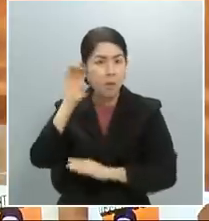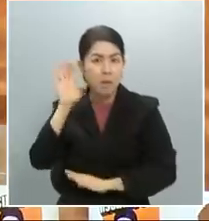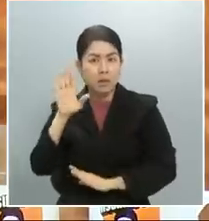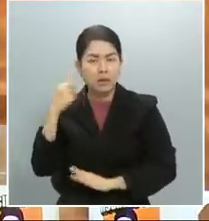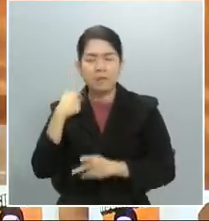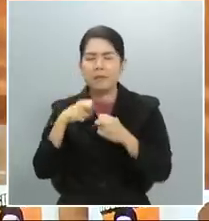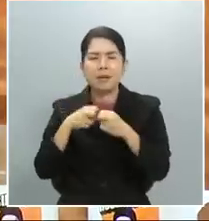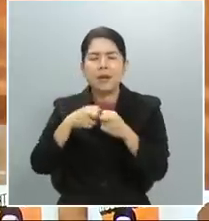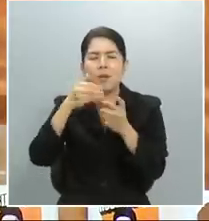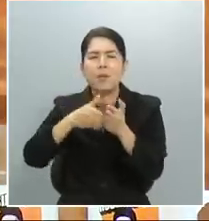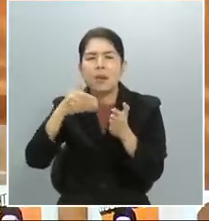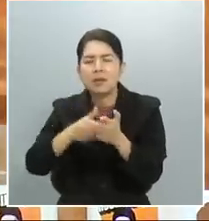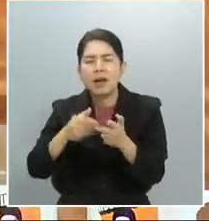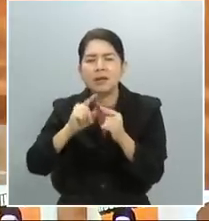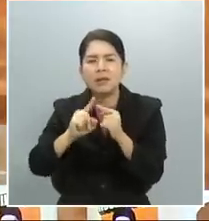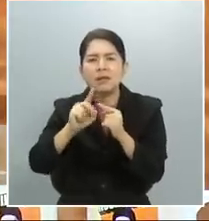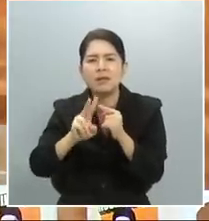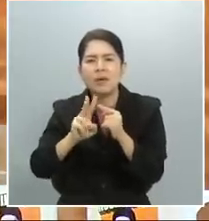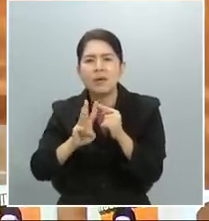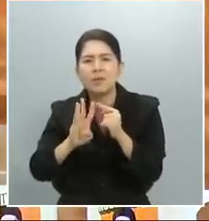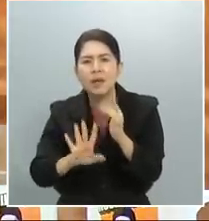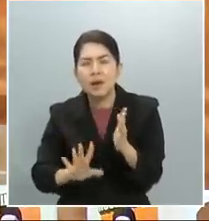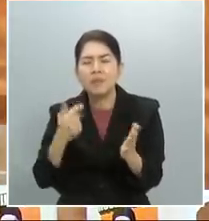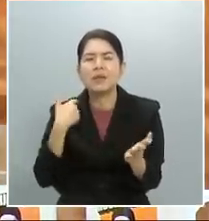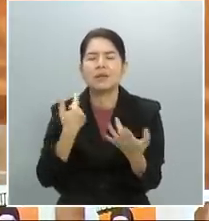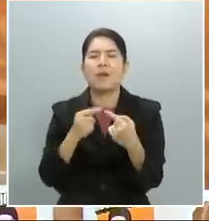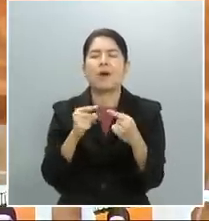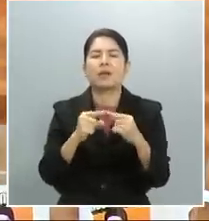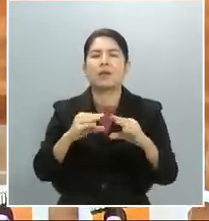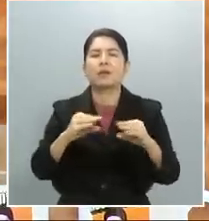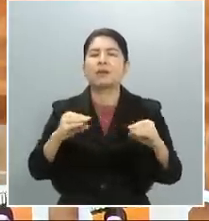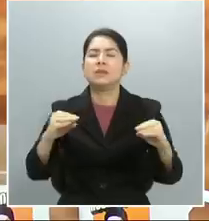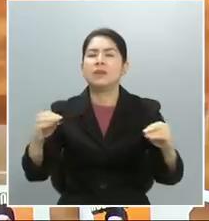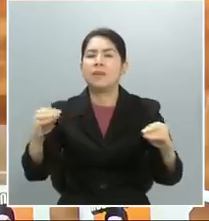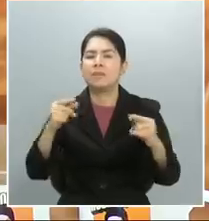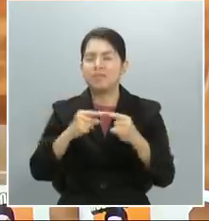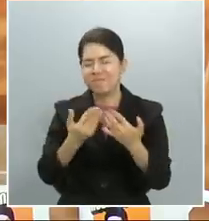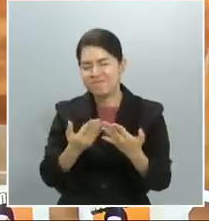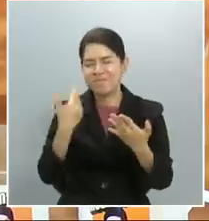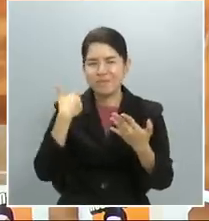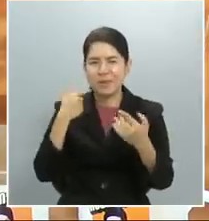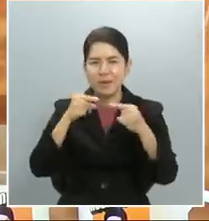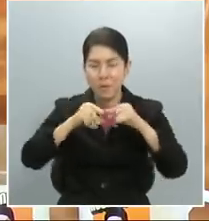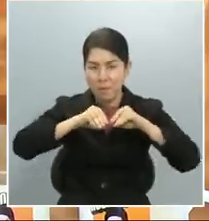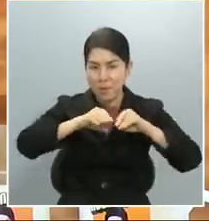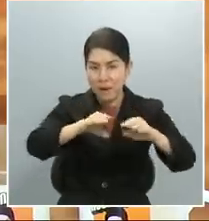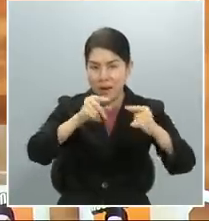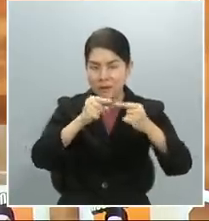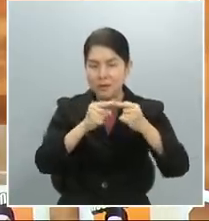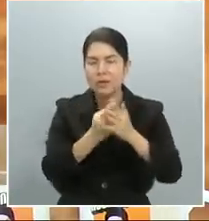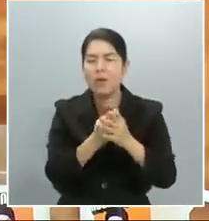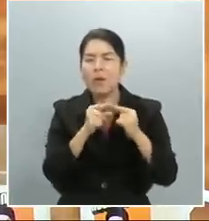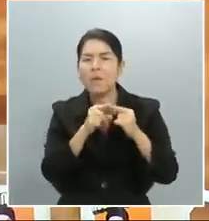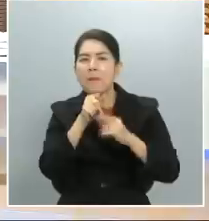5เมื่อวานนี้เจ้าตัวหลังจากที่จะไปวันสองวันโพสต์ทั้งทวิตเตอร์แล้วก็ Facebook